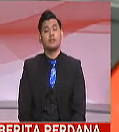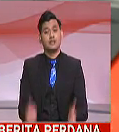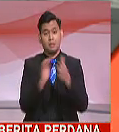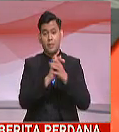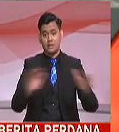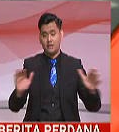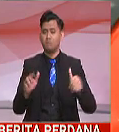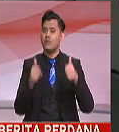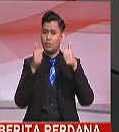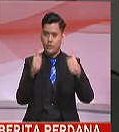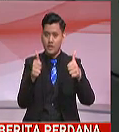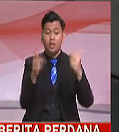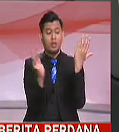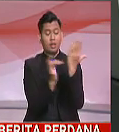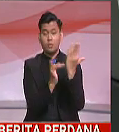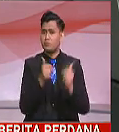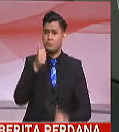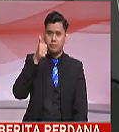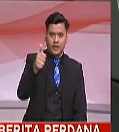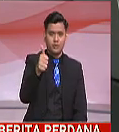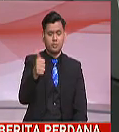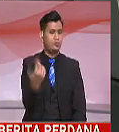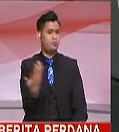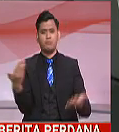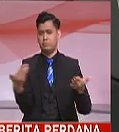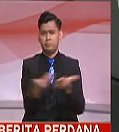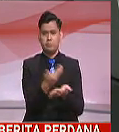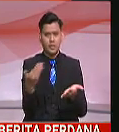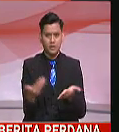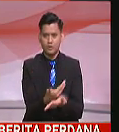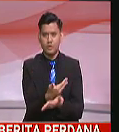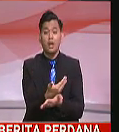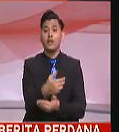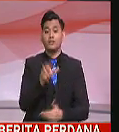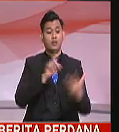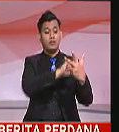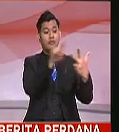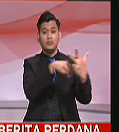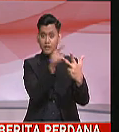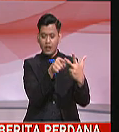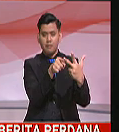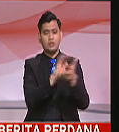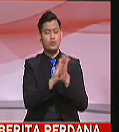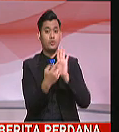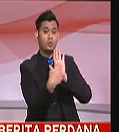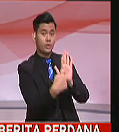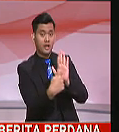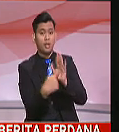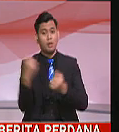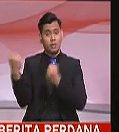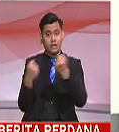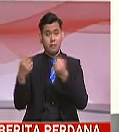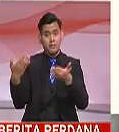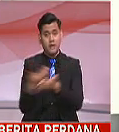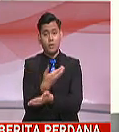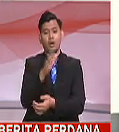Keselamatan tinggi, teknologi canggih dan gaya kontemporari, tiga elemen ini menjadi kelebihan Pro 2 Ativa, ditambah pula